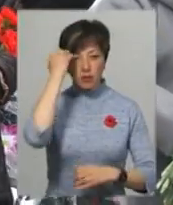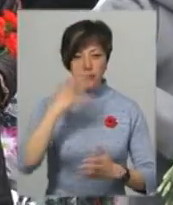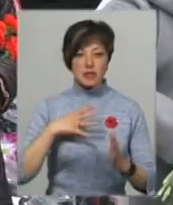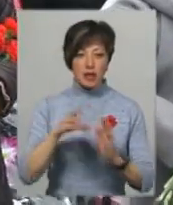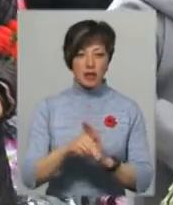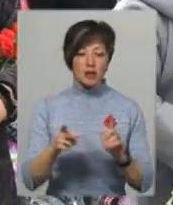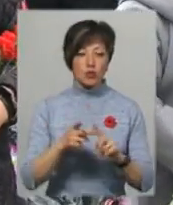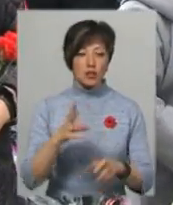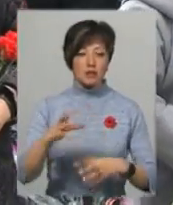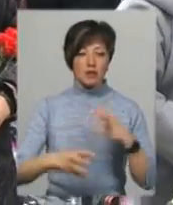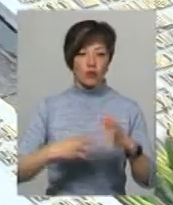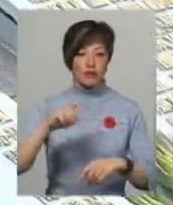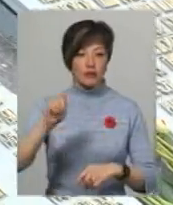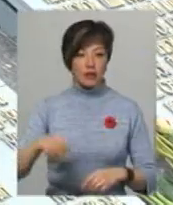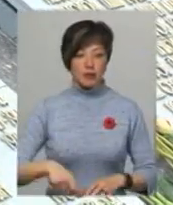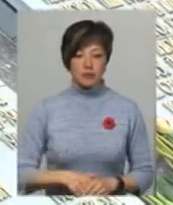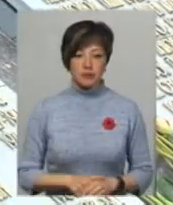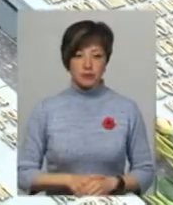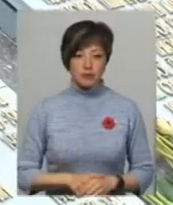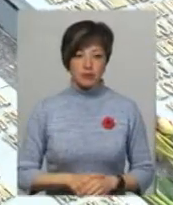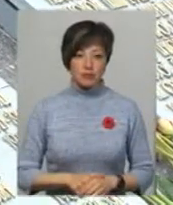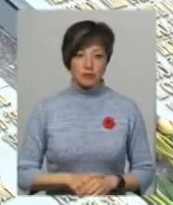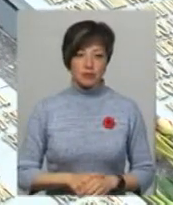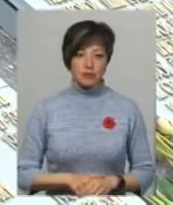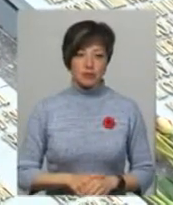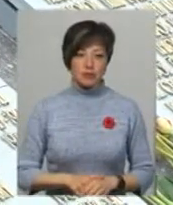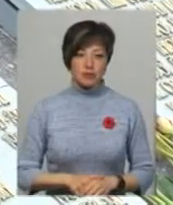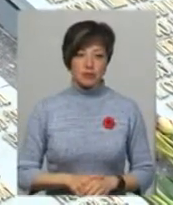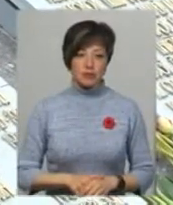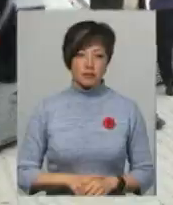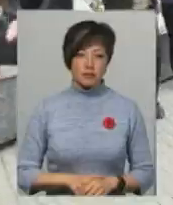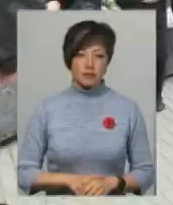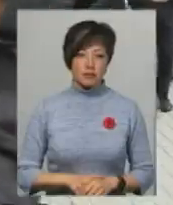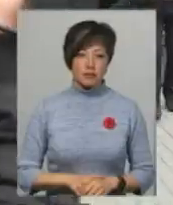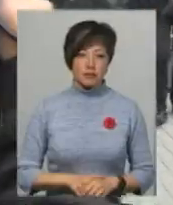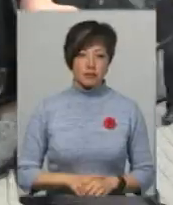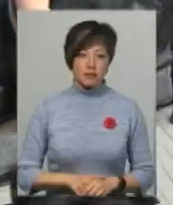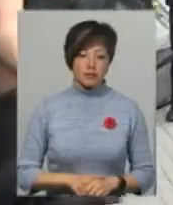загиблих у Другій світовій війні.